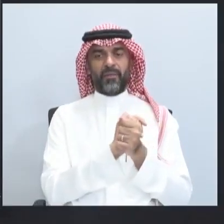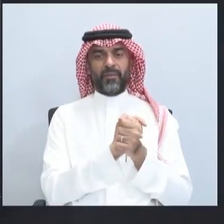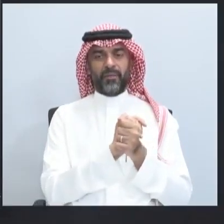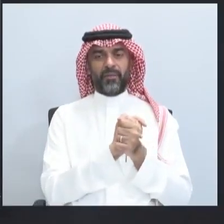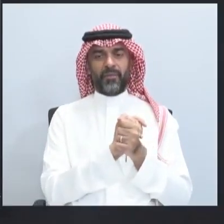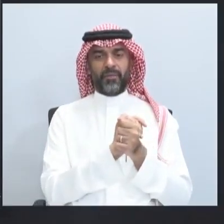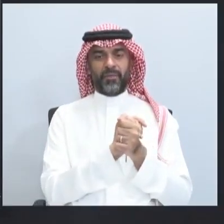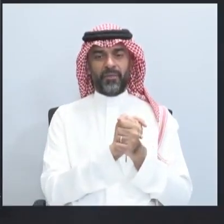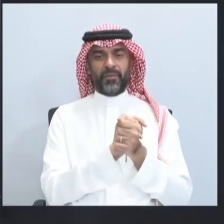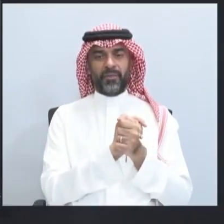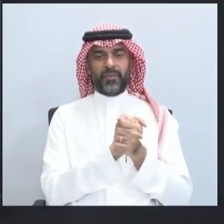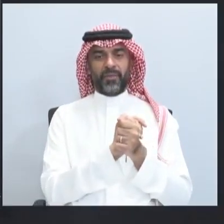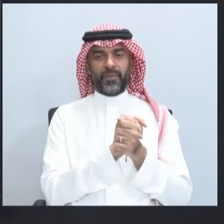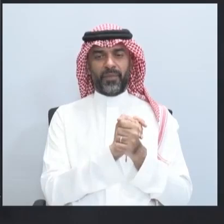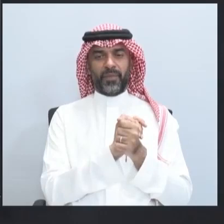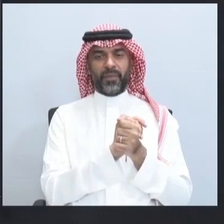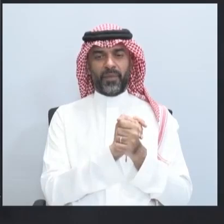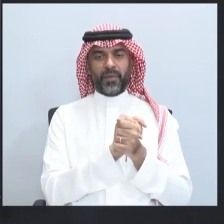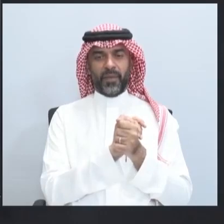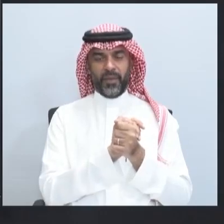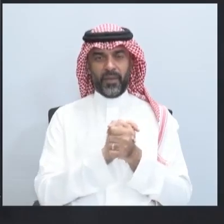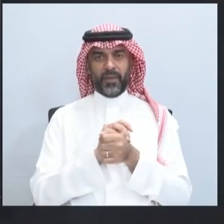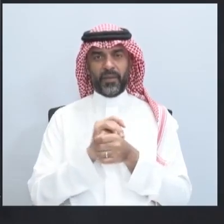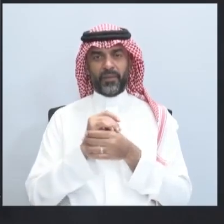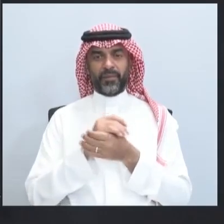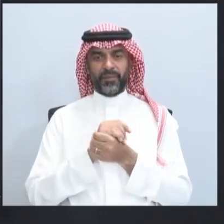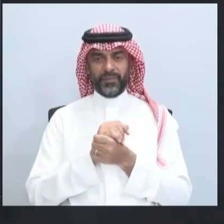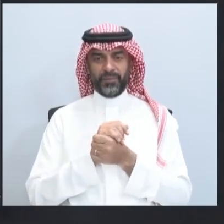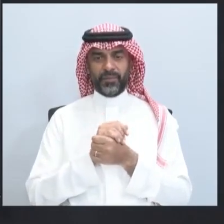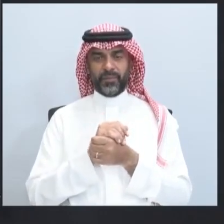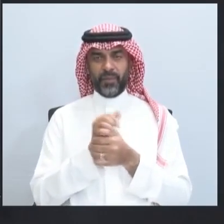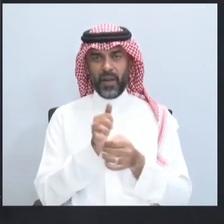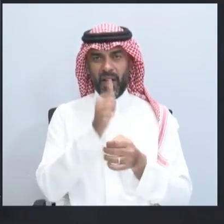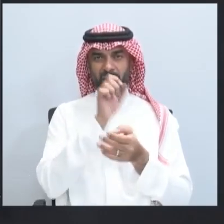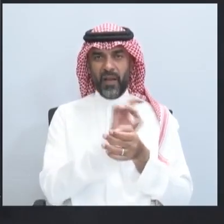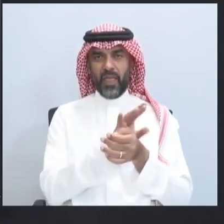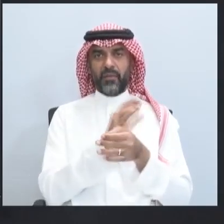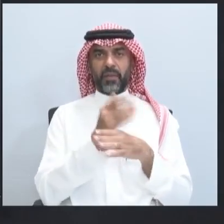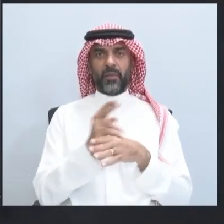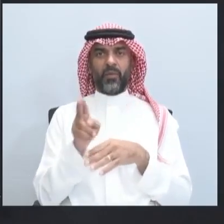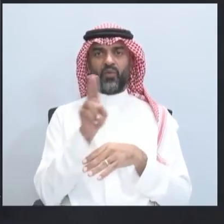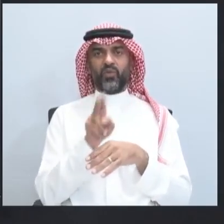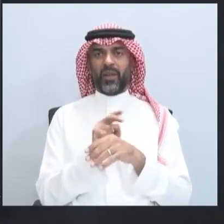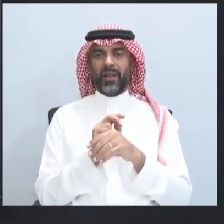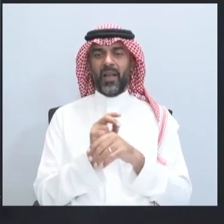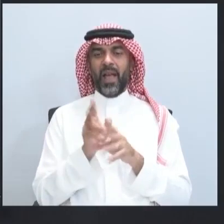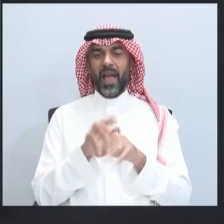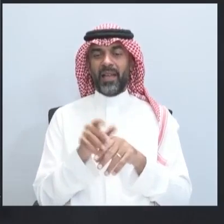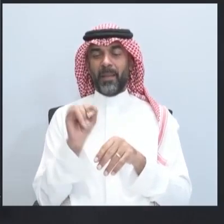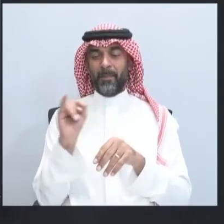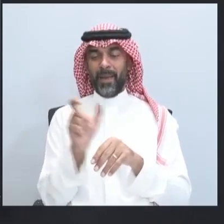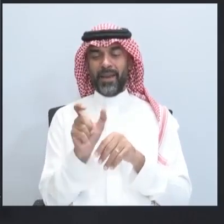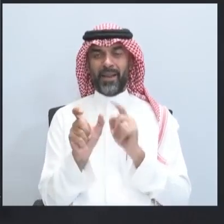مما حذفنا الالف لماذا لان ما هنا استفهاميه ايضا قلبنا نون من